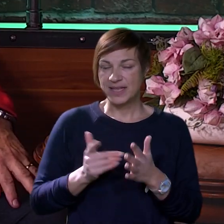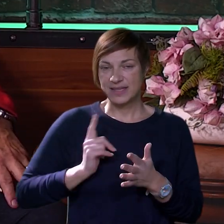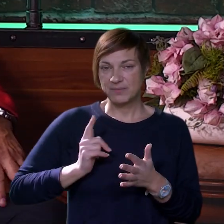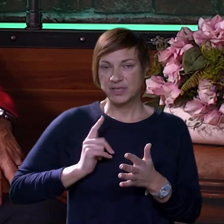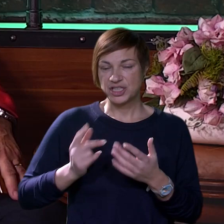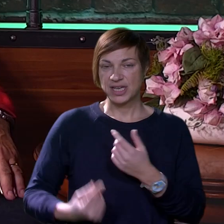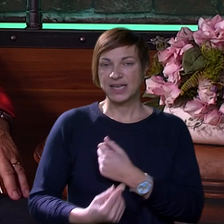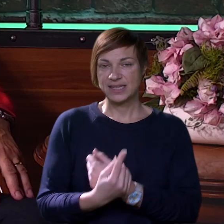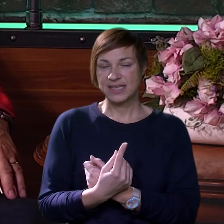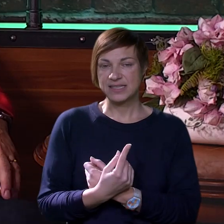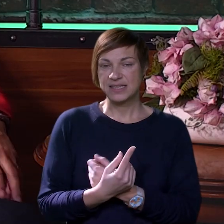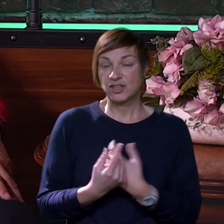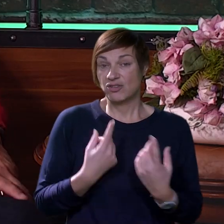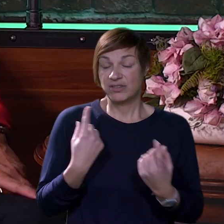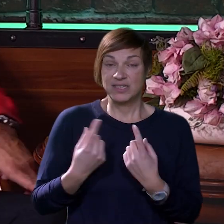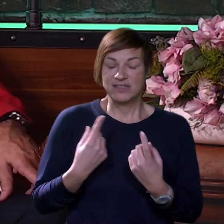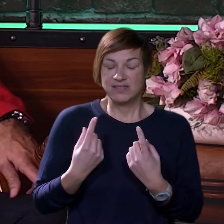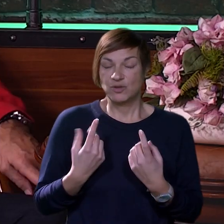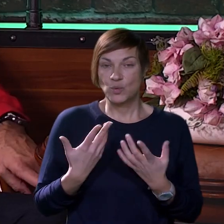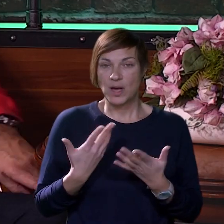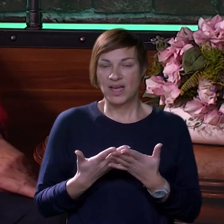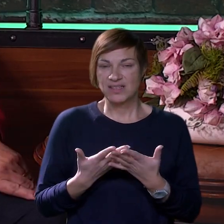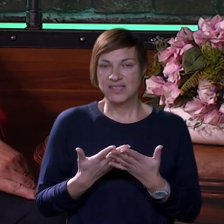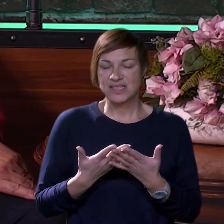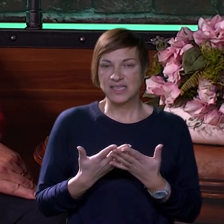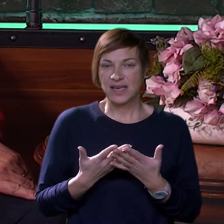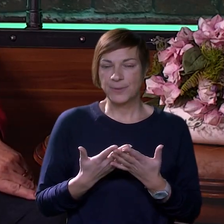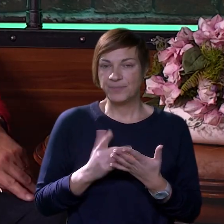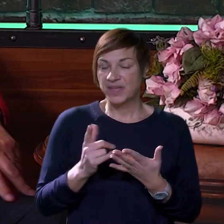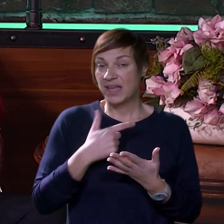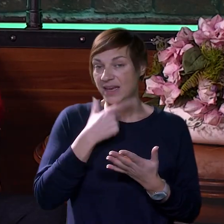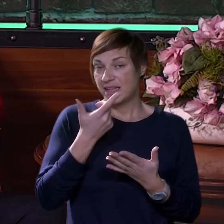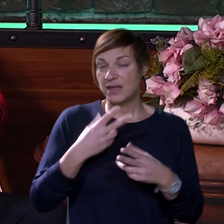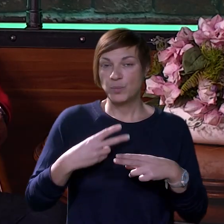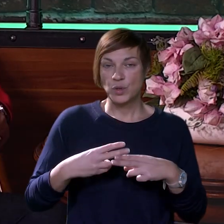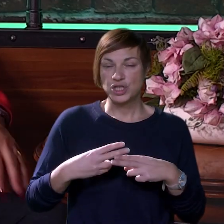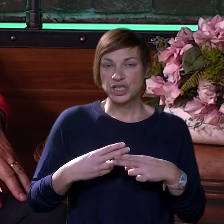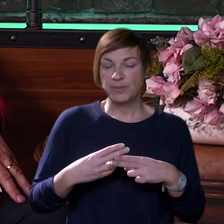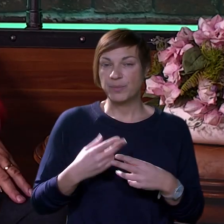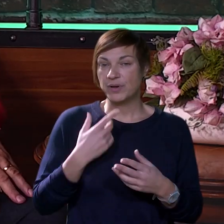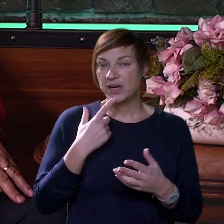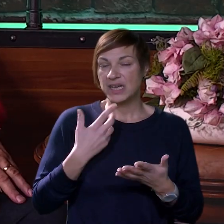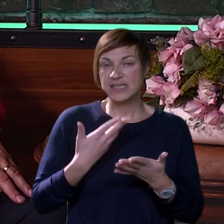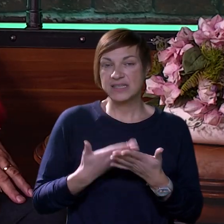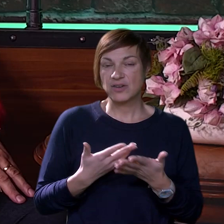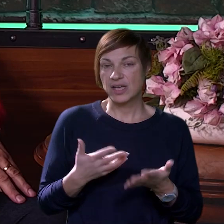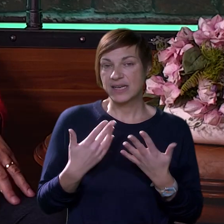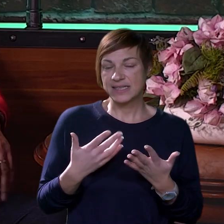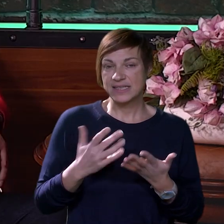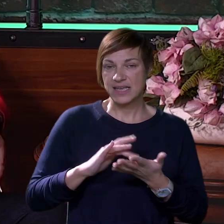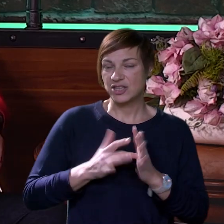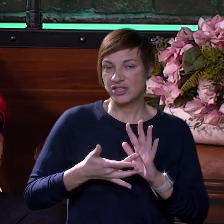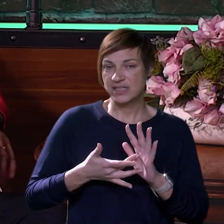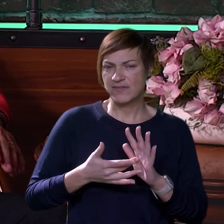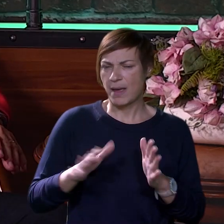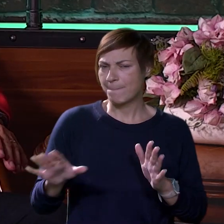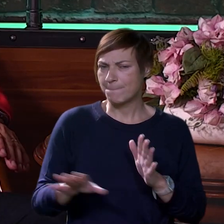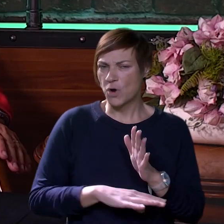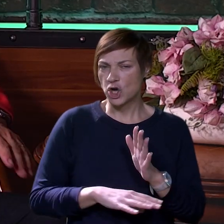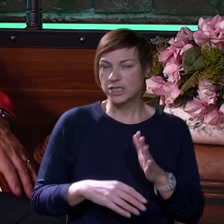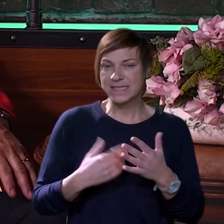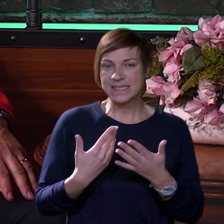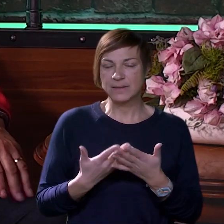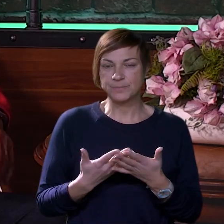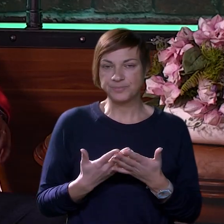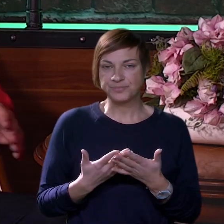treba čekati da se dogodi neka nepredviđena situacija, da se dogodi, ne daj Bože, neka bolest koja nas eto tako jednostavno sve pokusi s